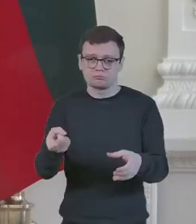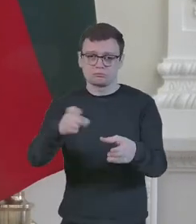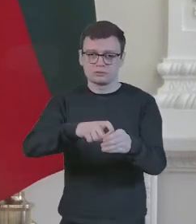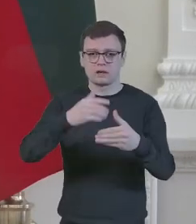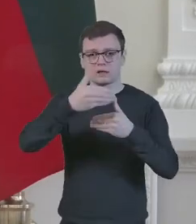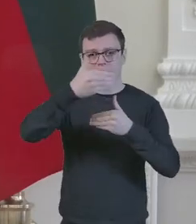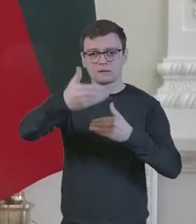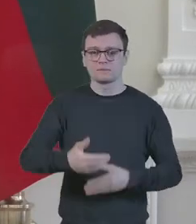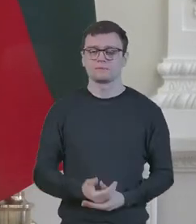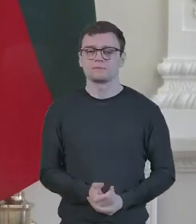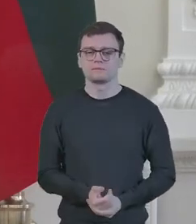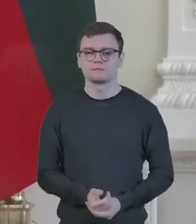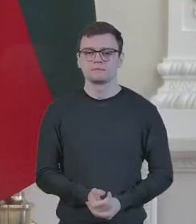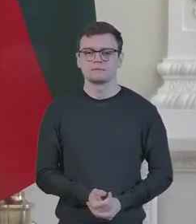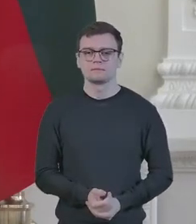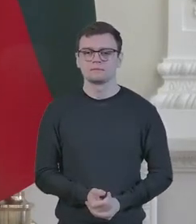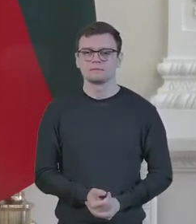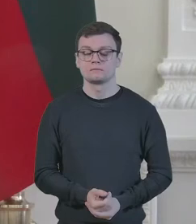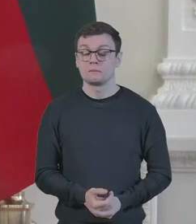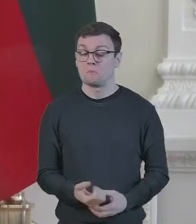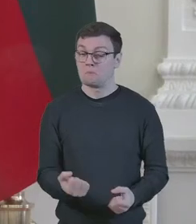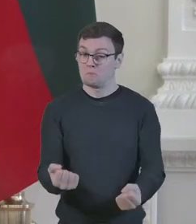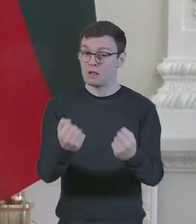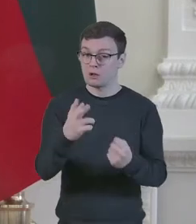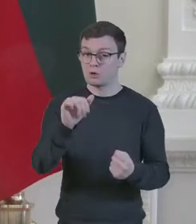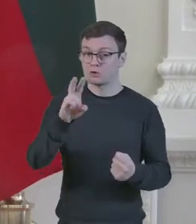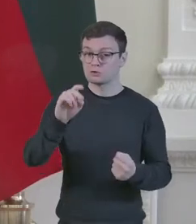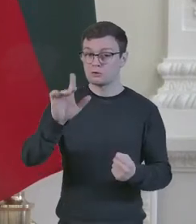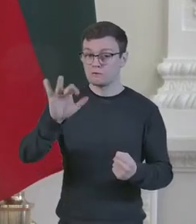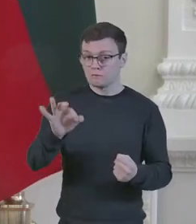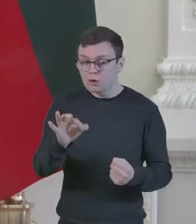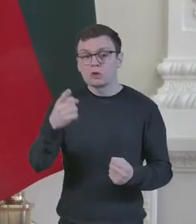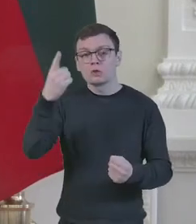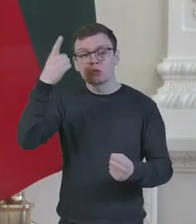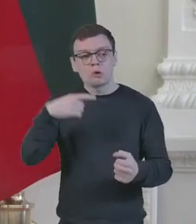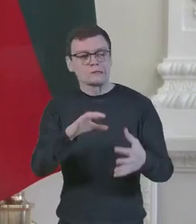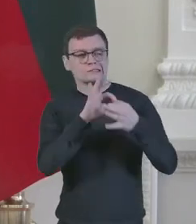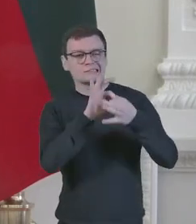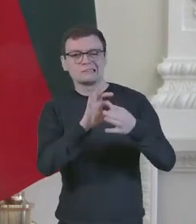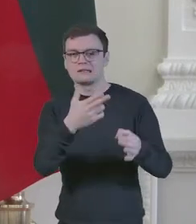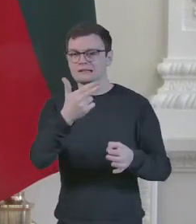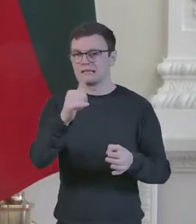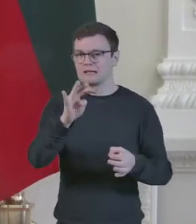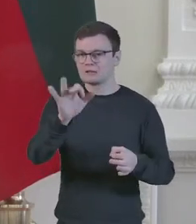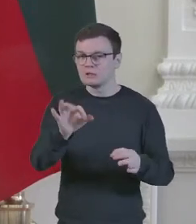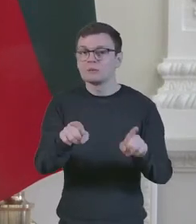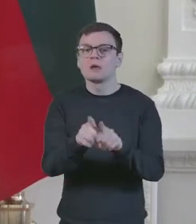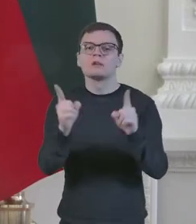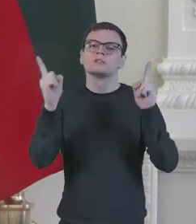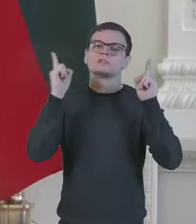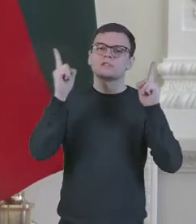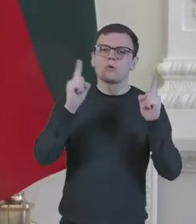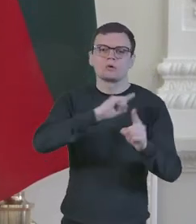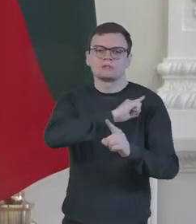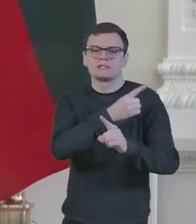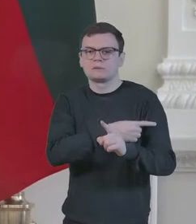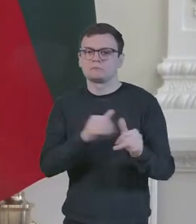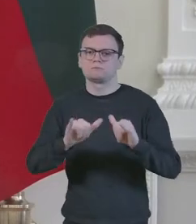country's European future. Kosovo pastangas siekti glaudžių ryšių su NATO ir taip prisidėti prie saugumo stiprinimo